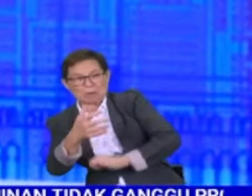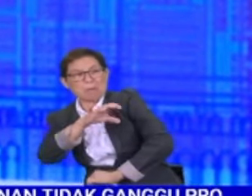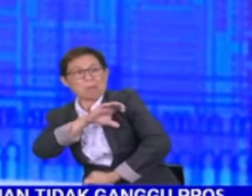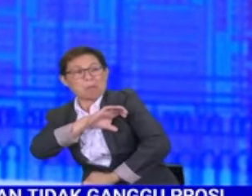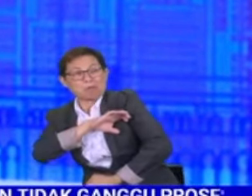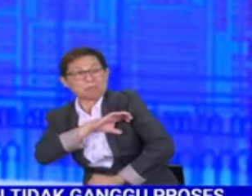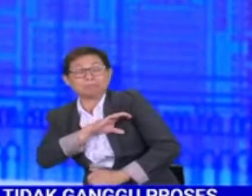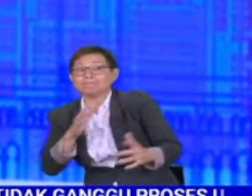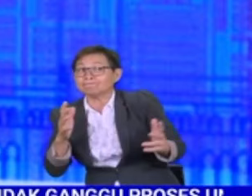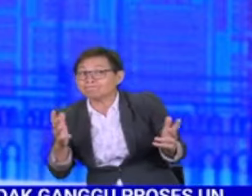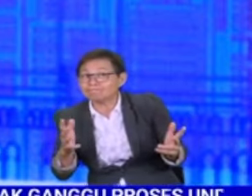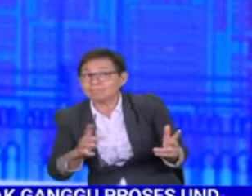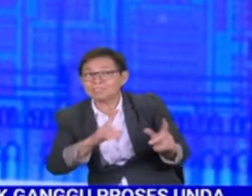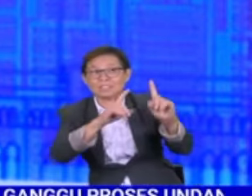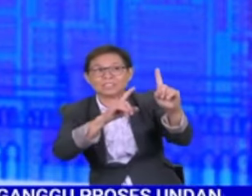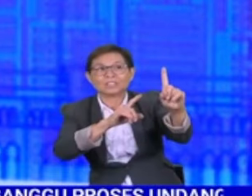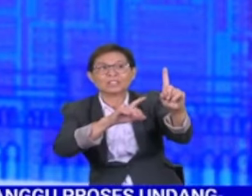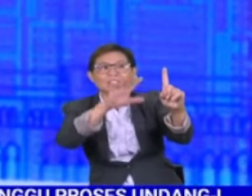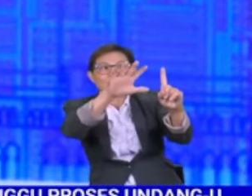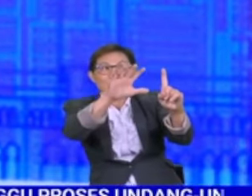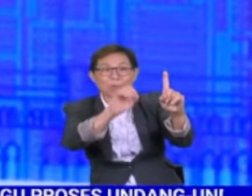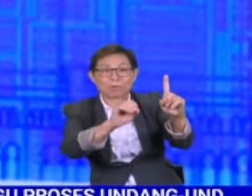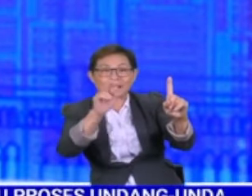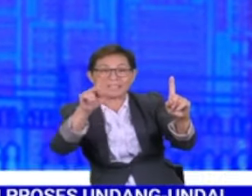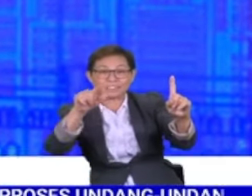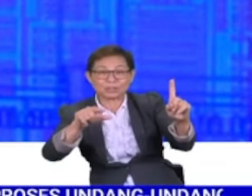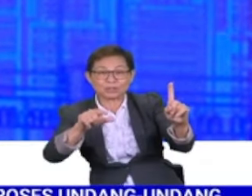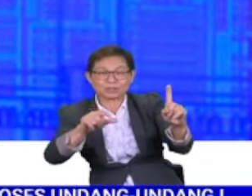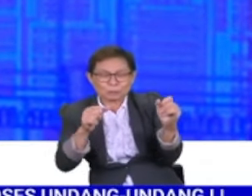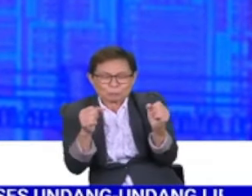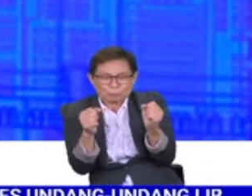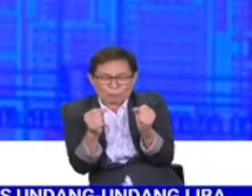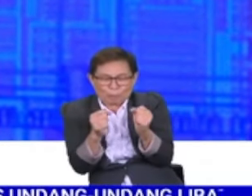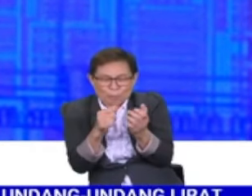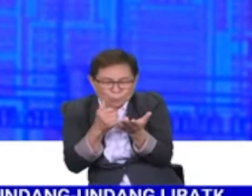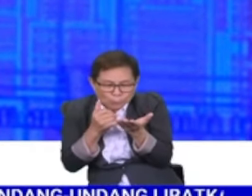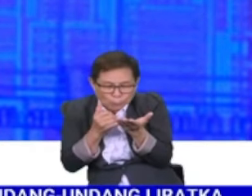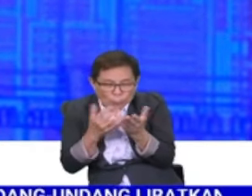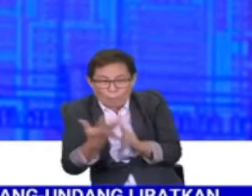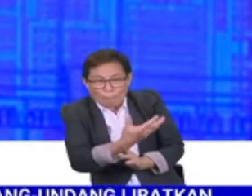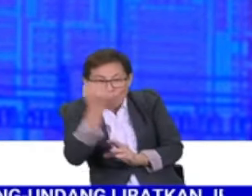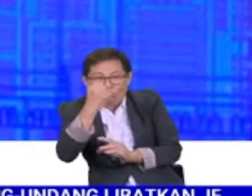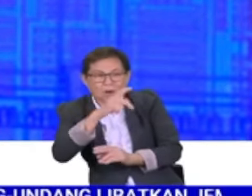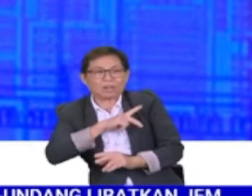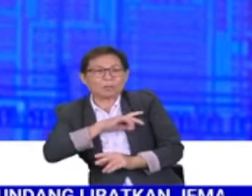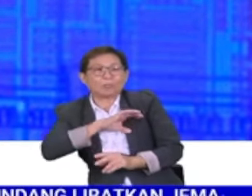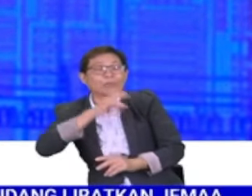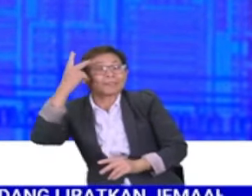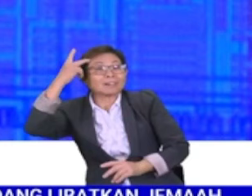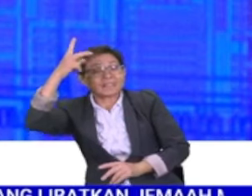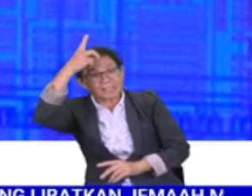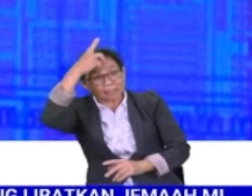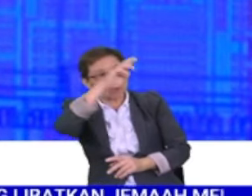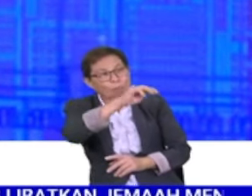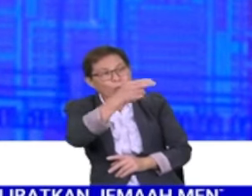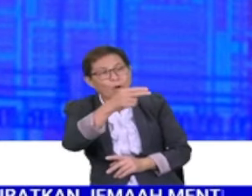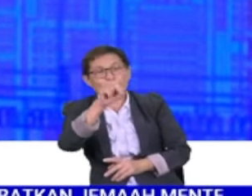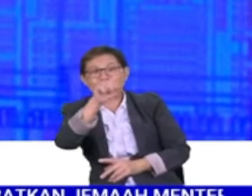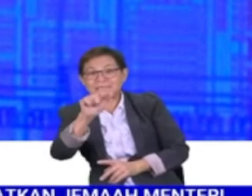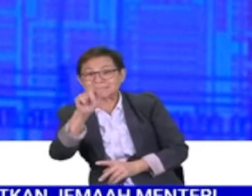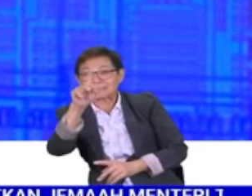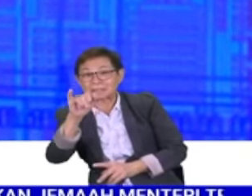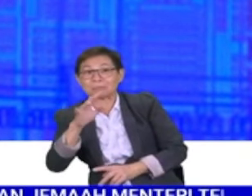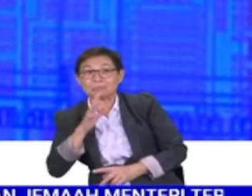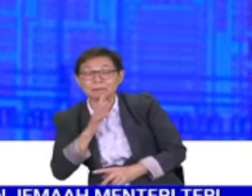berkuasa. Dan hasilnya, 150 kilogram syabu berjaya dirampas. Ketua Polis Kelantan, Datuk Muhammad Zaki Harun